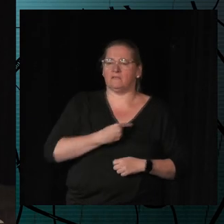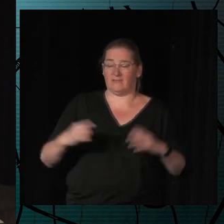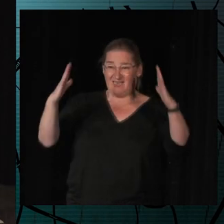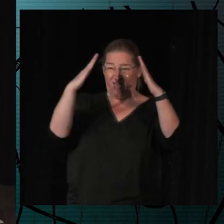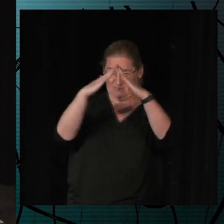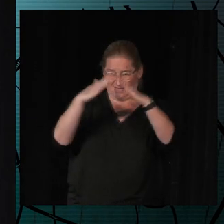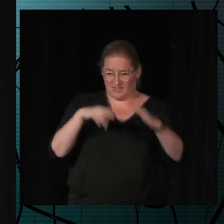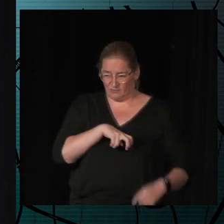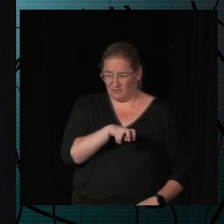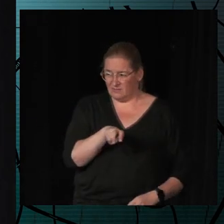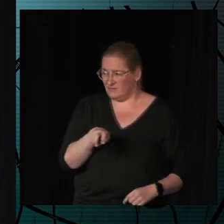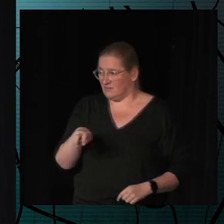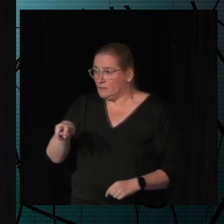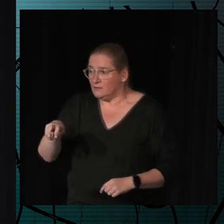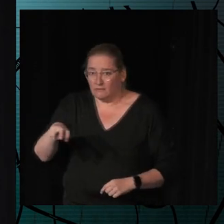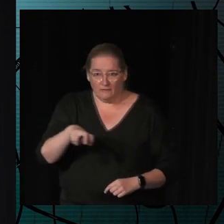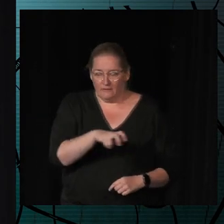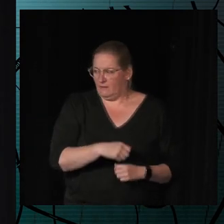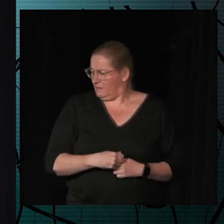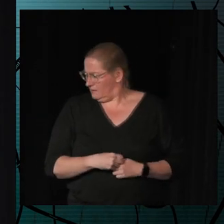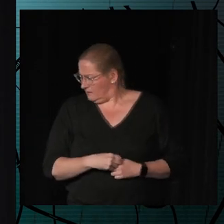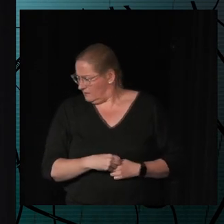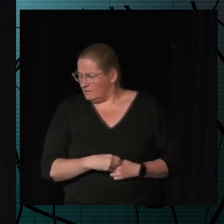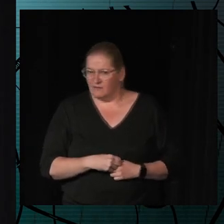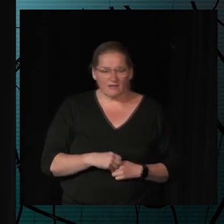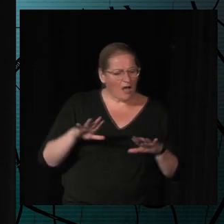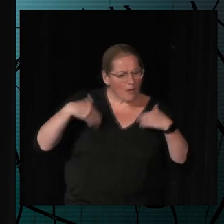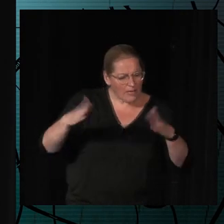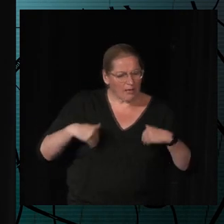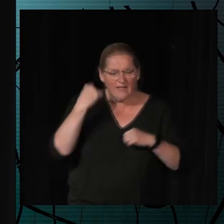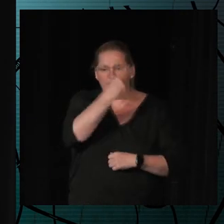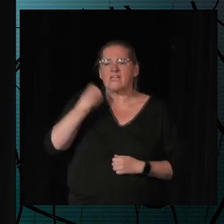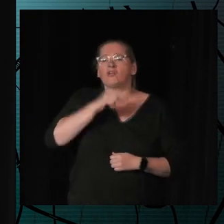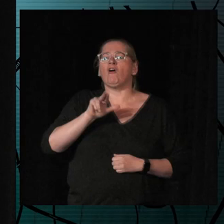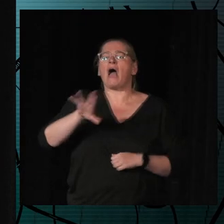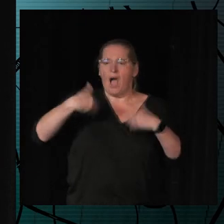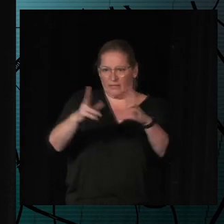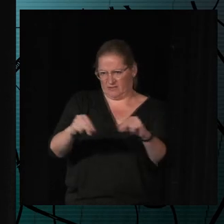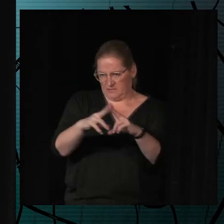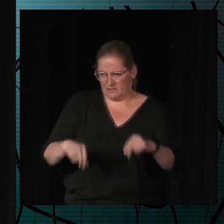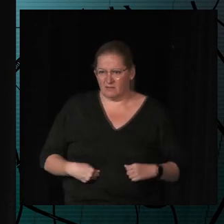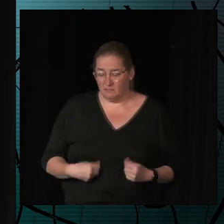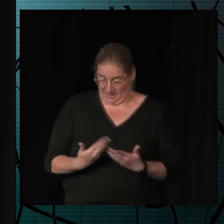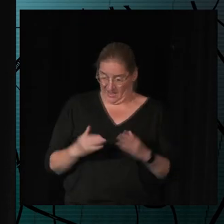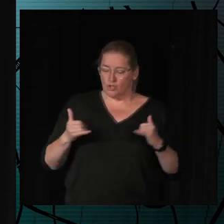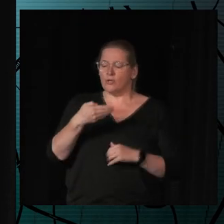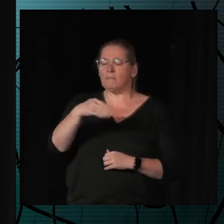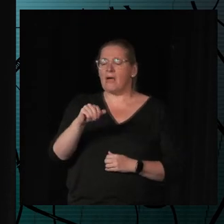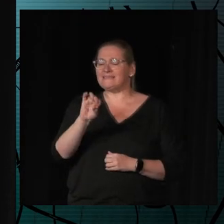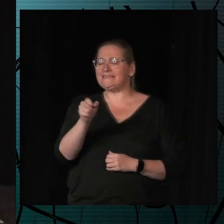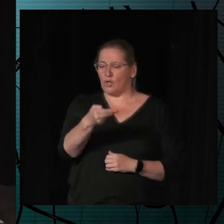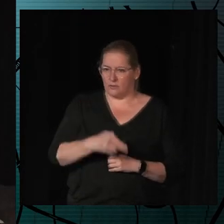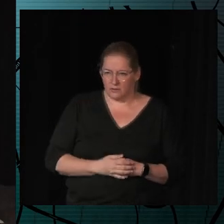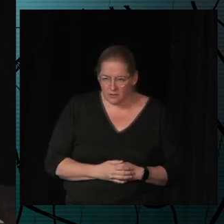déplacement devient inquiant cha parlera tout àure visage dont on parlera plus tard d'A voilà exactement donc voilà on est vraiment on est vraiment là-dessus avec